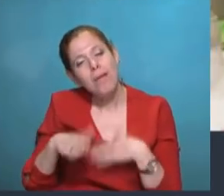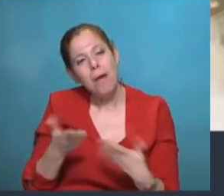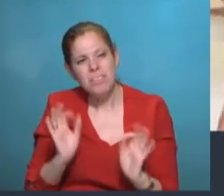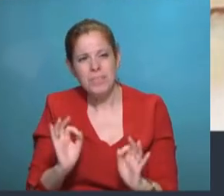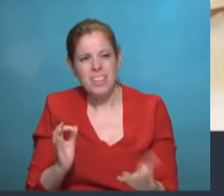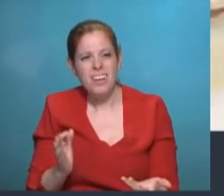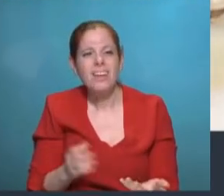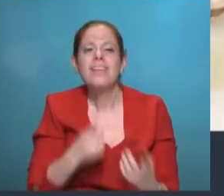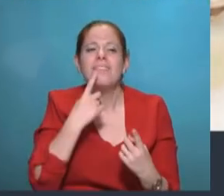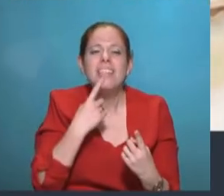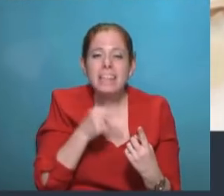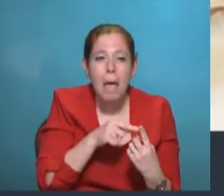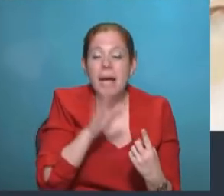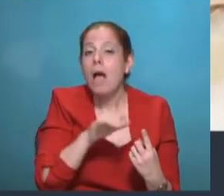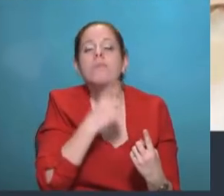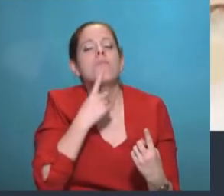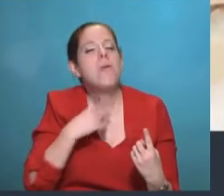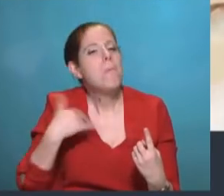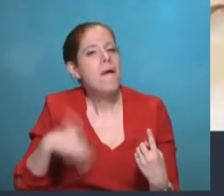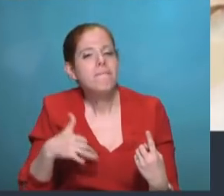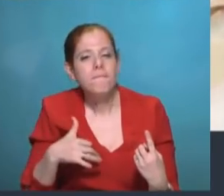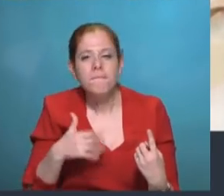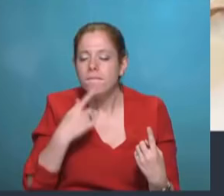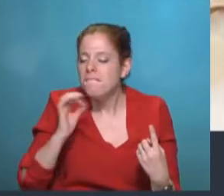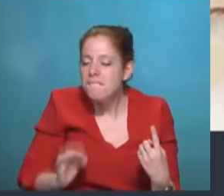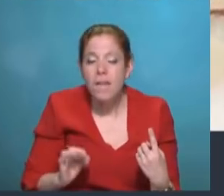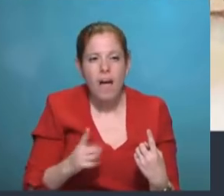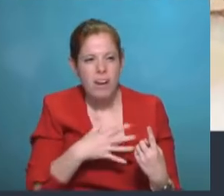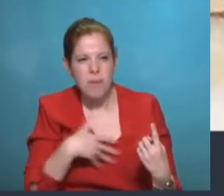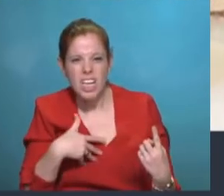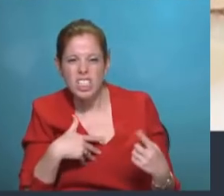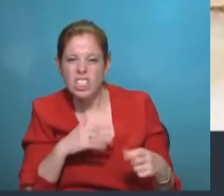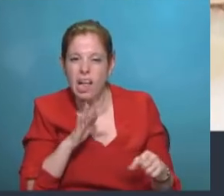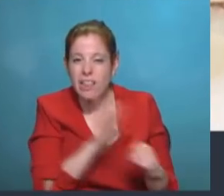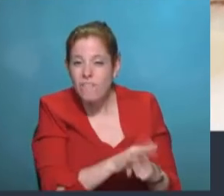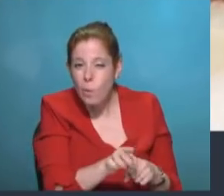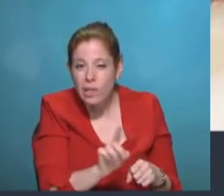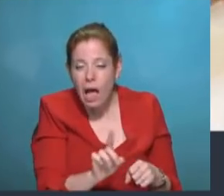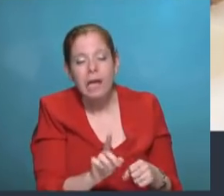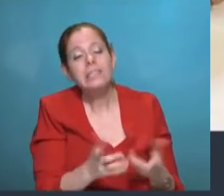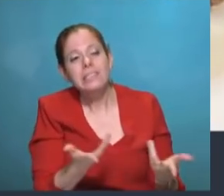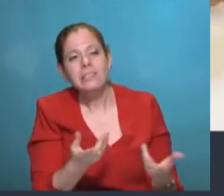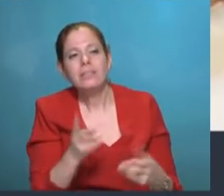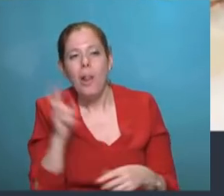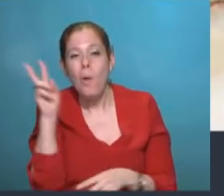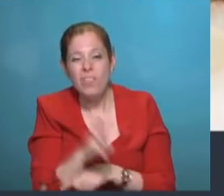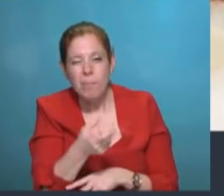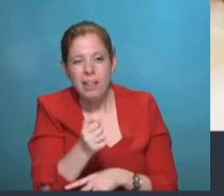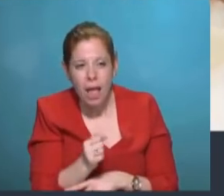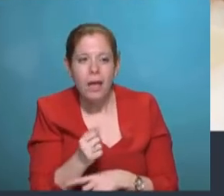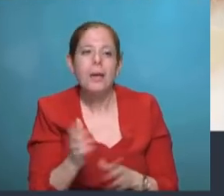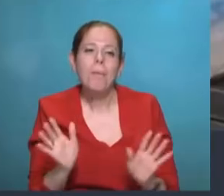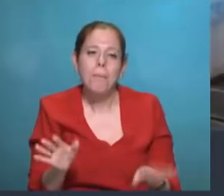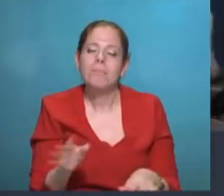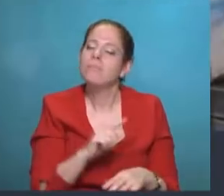אתם, גם אם היה לך הכי טעים בעולם, את מרגישה שדפקו אותך, אז זה כאילו עובדים על תיירים וכאלה, לא